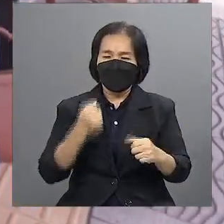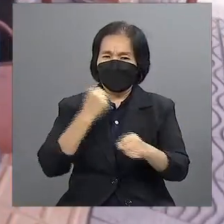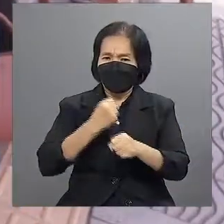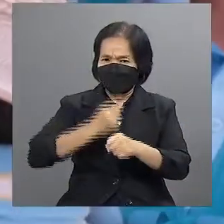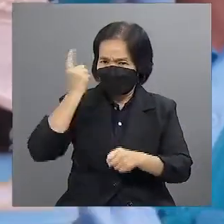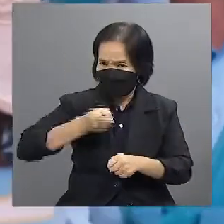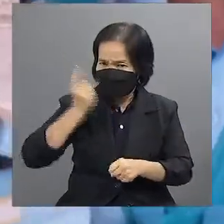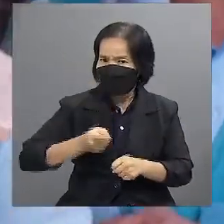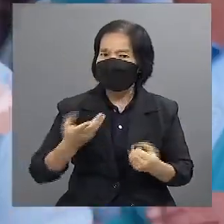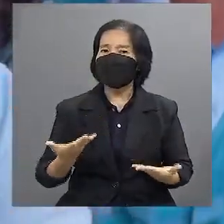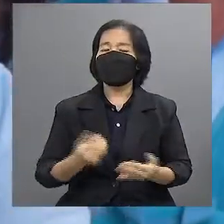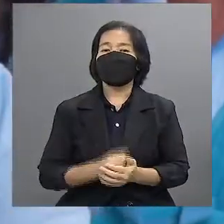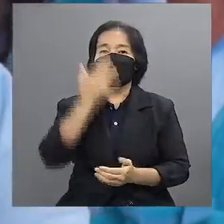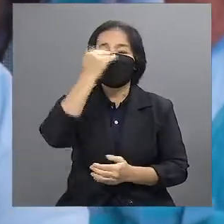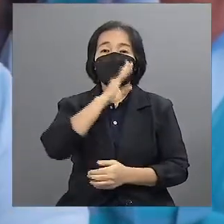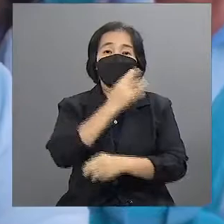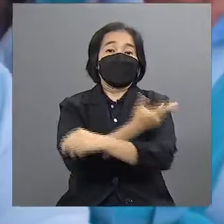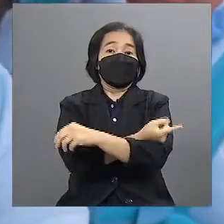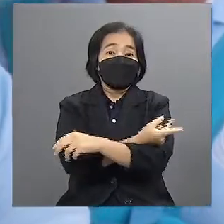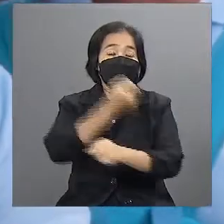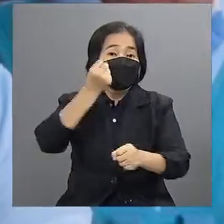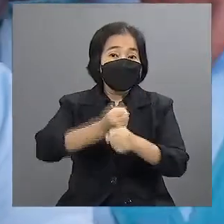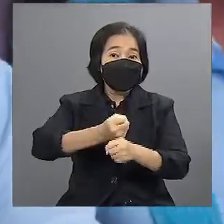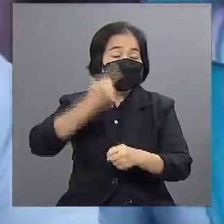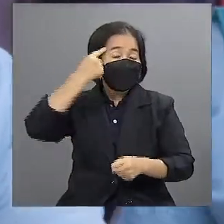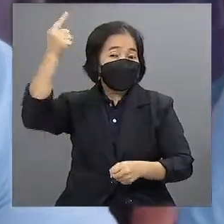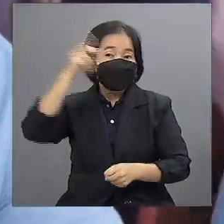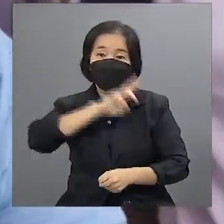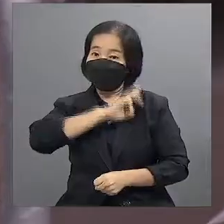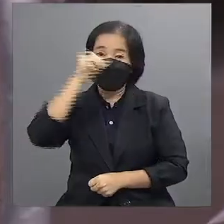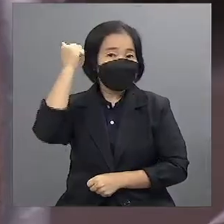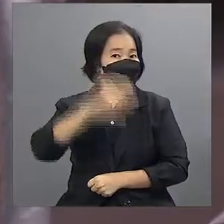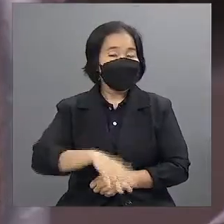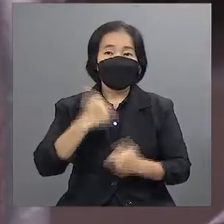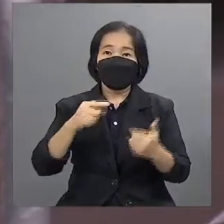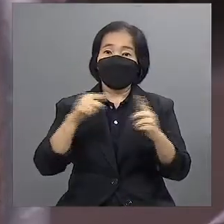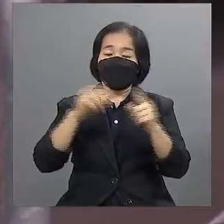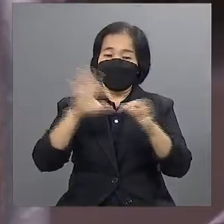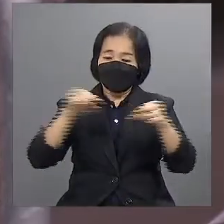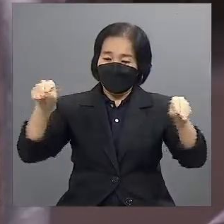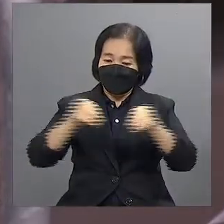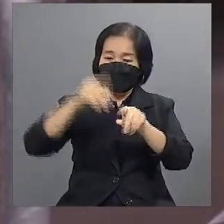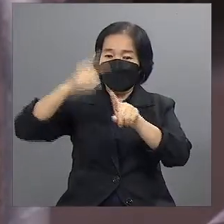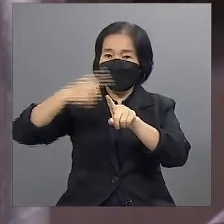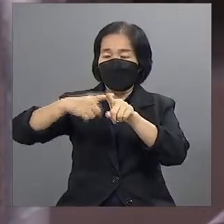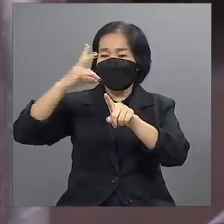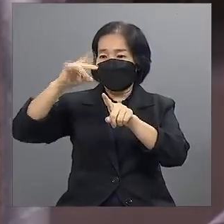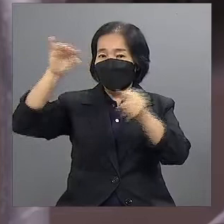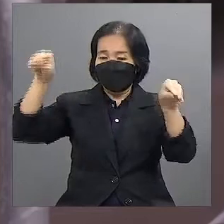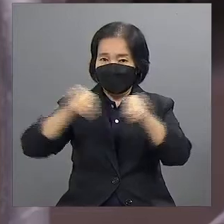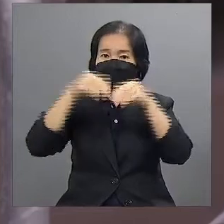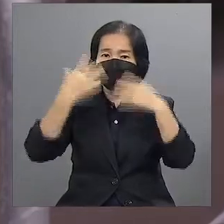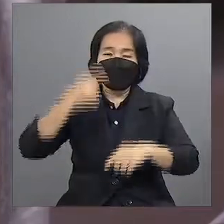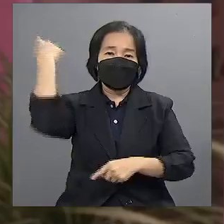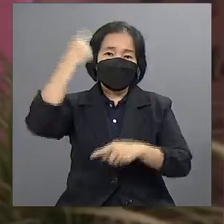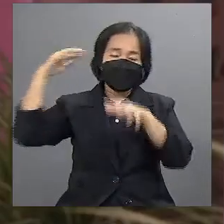เพราะถ้า Phuket Sandbox ไม่ใช่แ่ฝันรอบนี้ High Seasons ของฝั่งอัดมัตุลาคมเราน่าจะไดเห็นการฝื้นตั